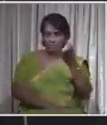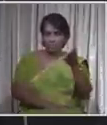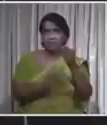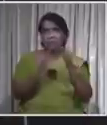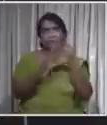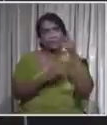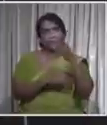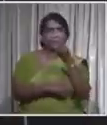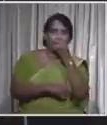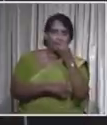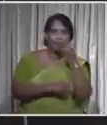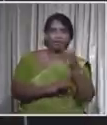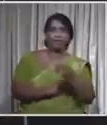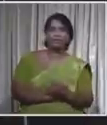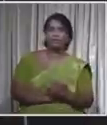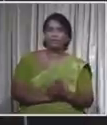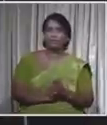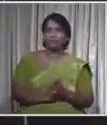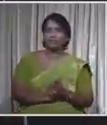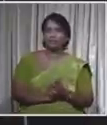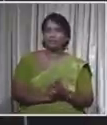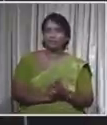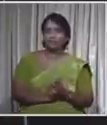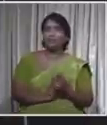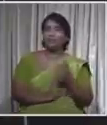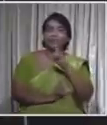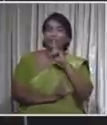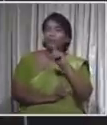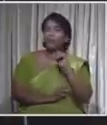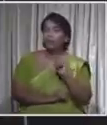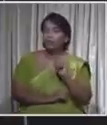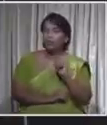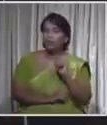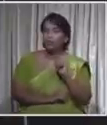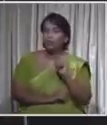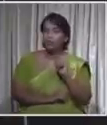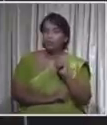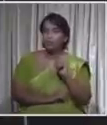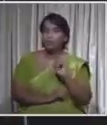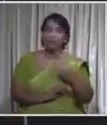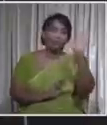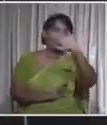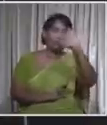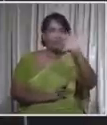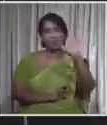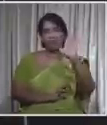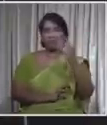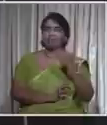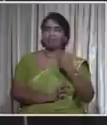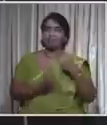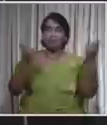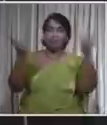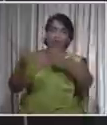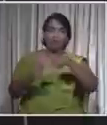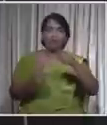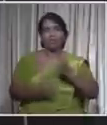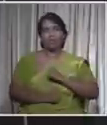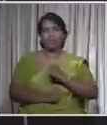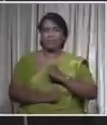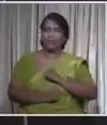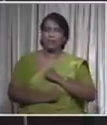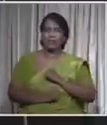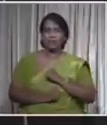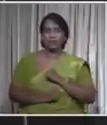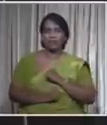ගිහිල්ලා තමයි අපි ආවේ ඉතින් ඒක නිසා මොකද ඊට පස්සේ කිව්වේ නෑ නෑ නෑ අනිත් ඔක්කොම කැමතියි